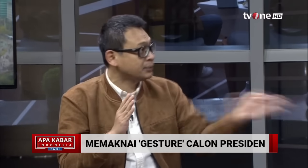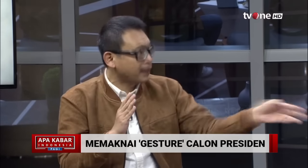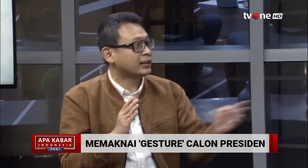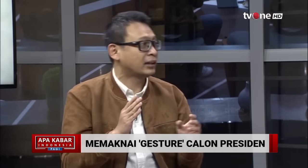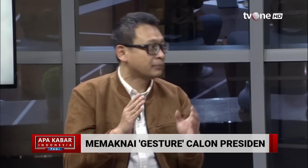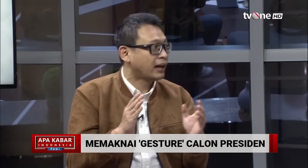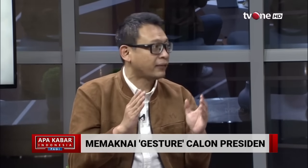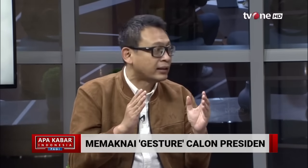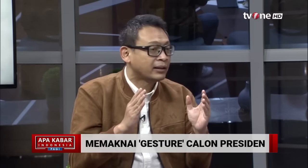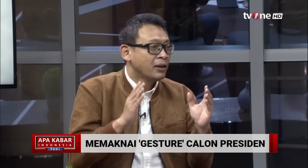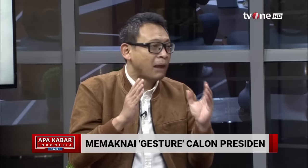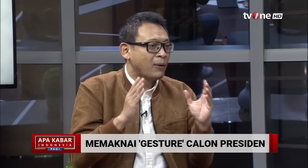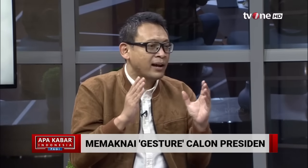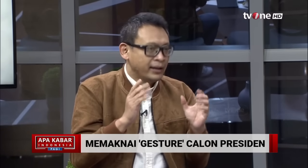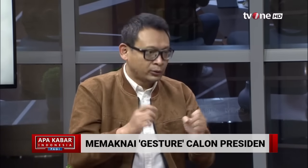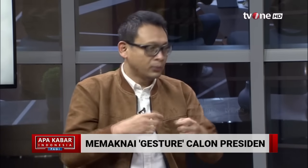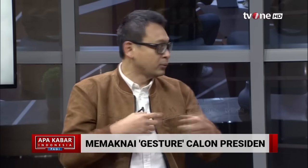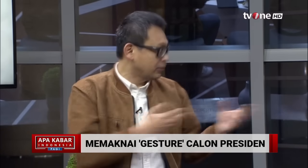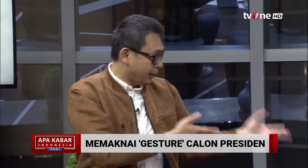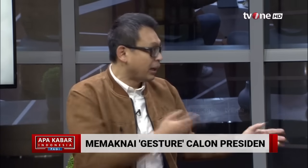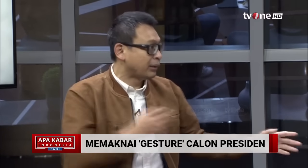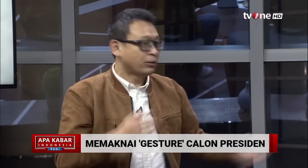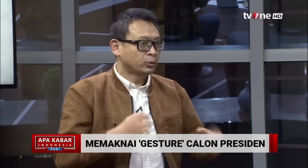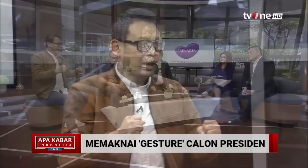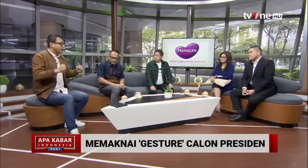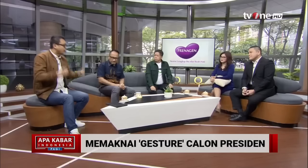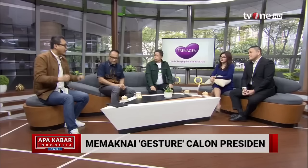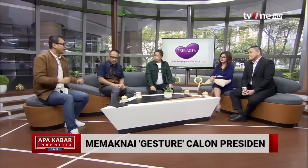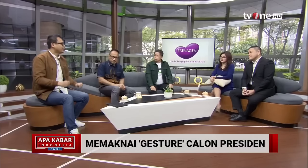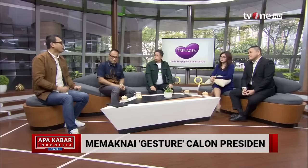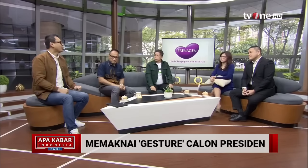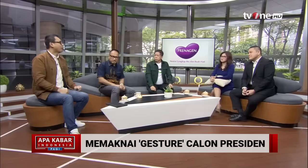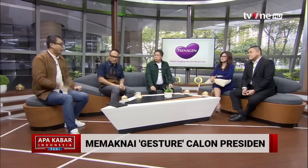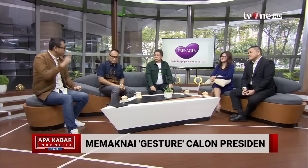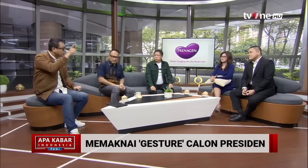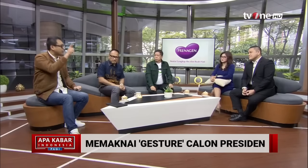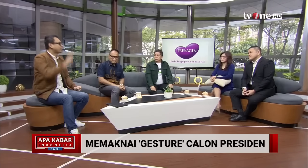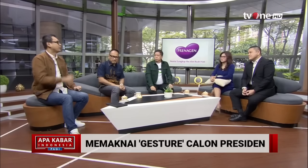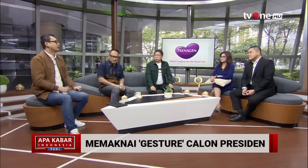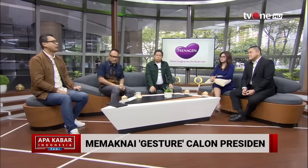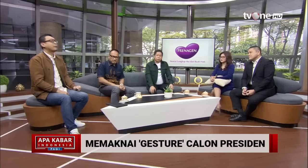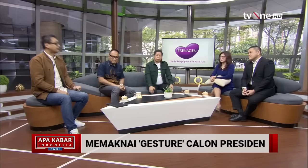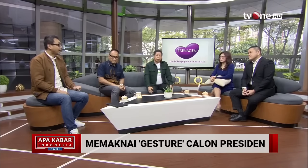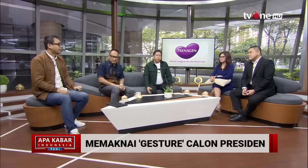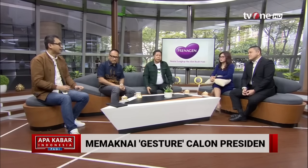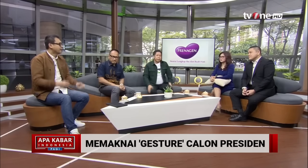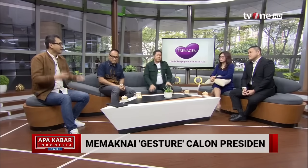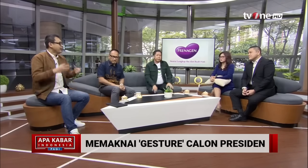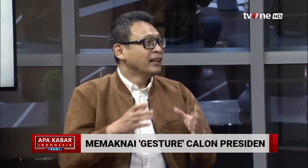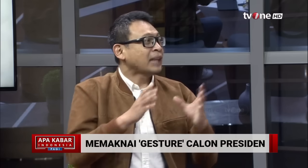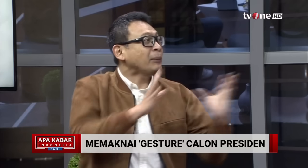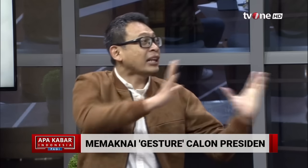mana saya sepakat dengan bangend bahwa itu untuk Bang iang jug untuk engak Meledak itu hebat loh Pak Prabowo ini hebat sekali